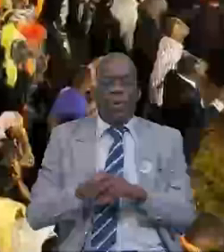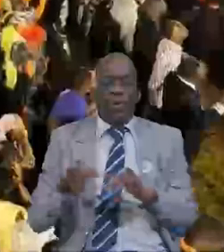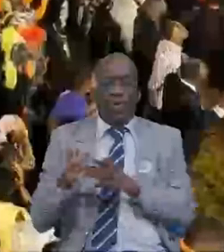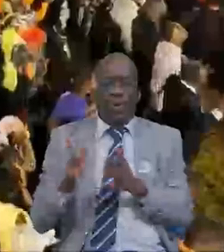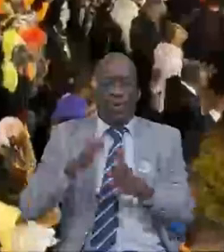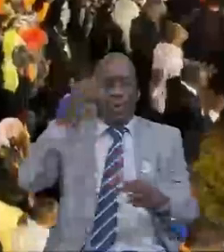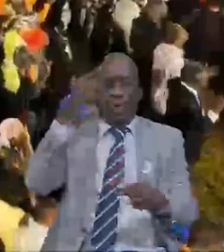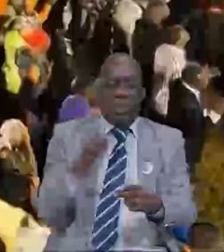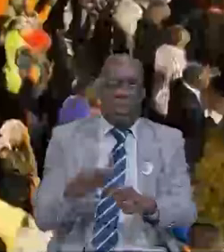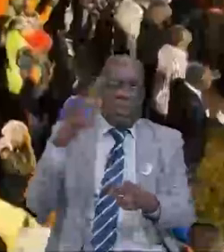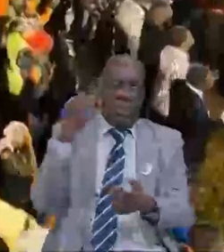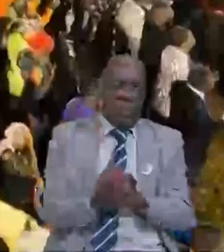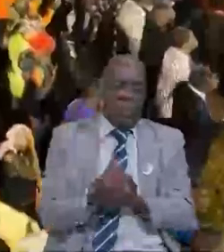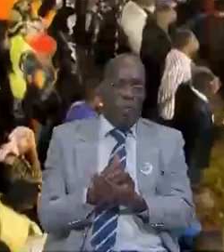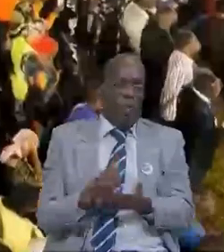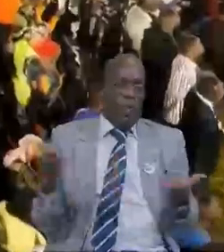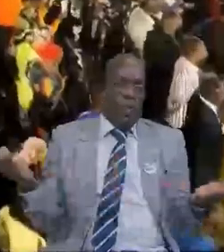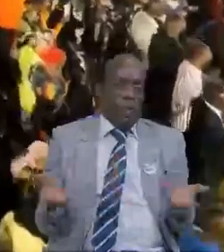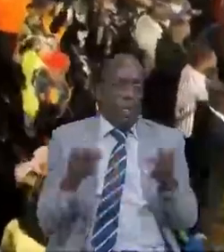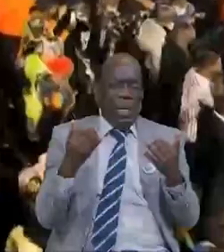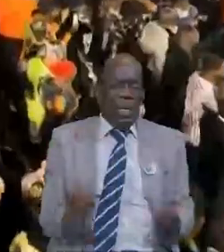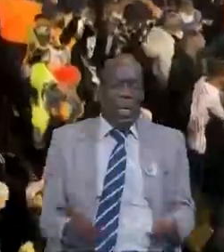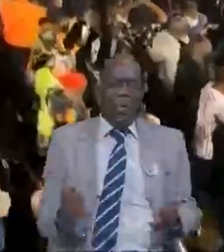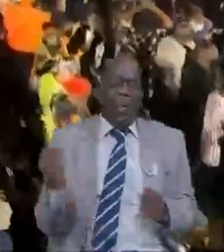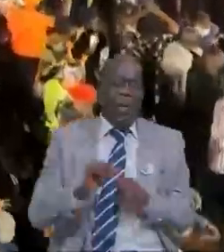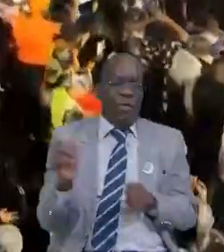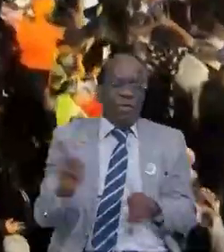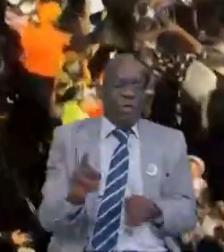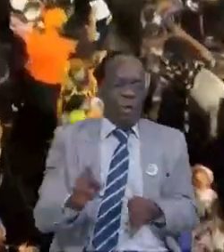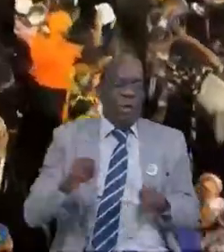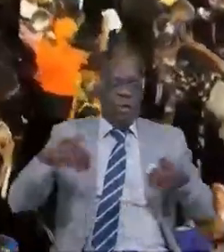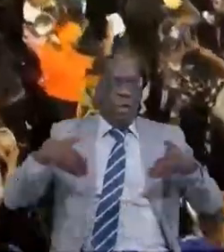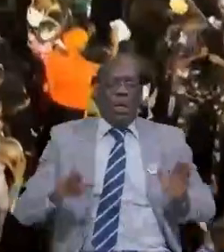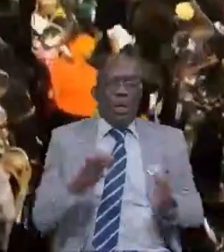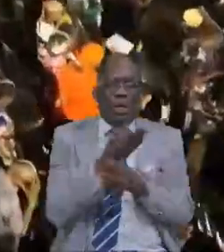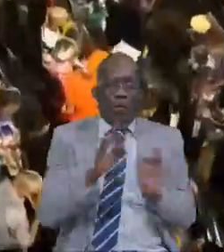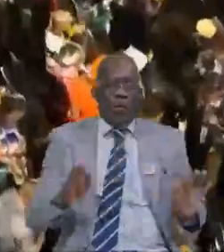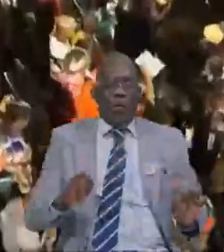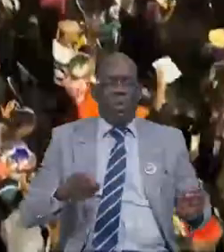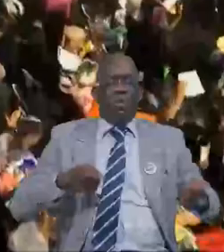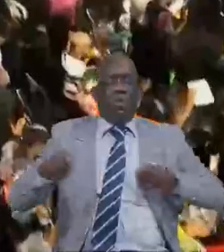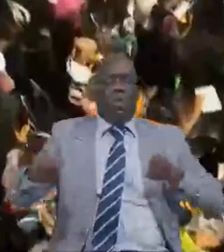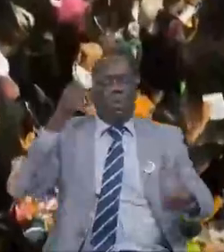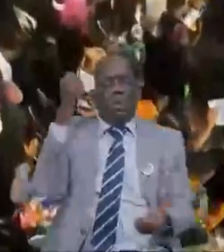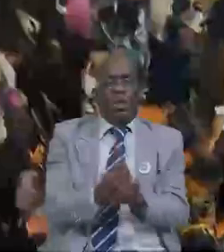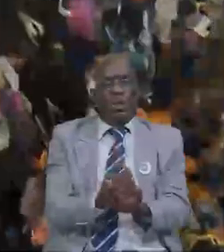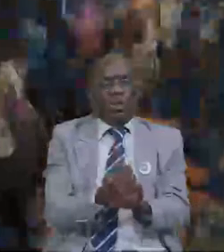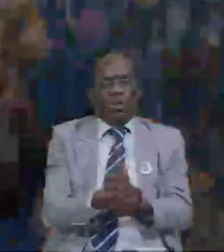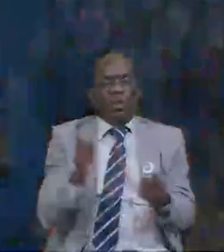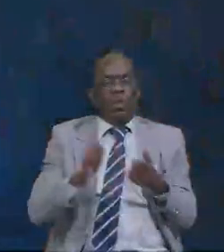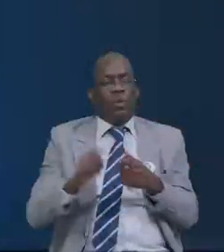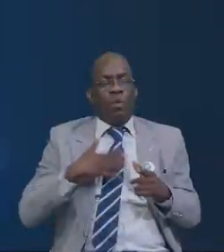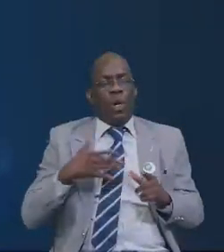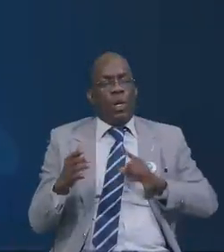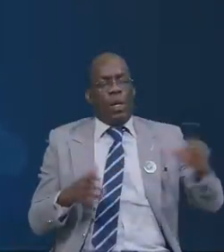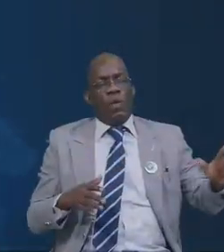de Jésus. Ici, maintenant, partout, qui est la libération. À